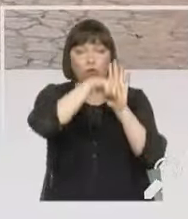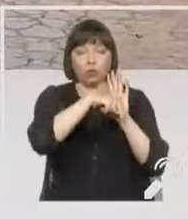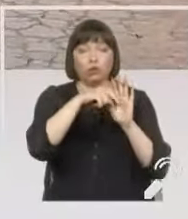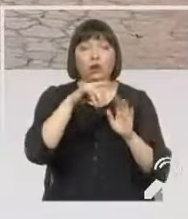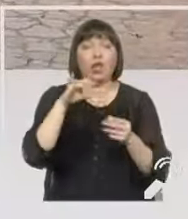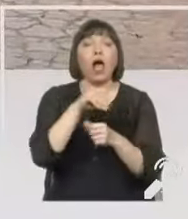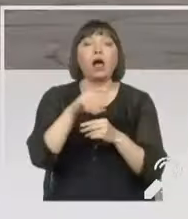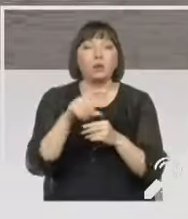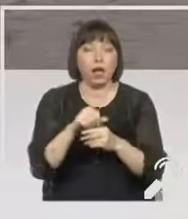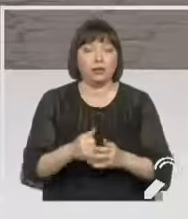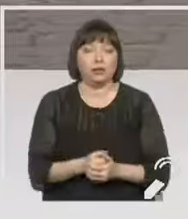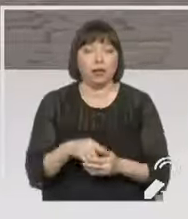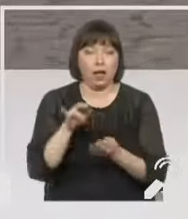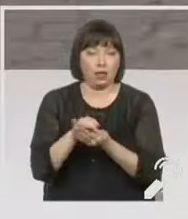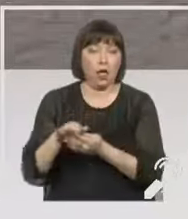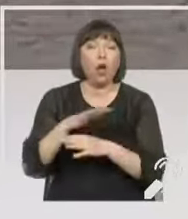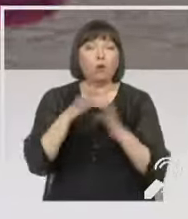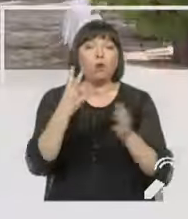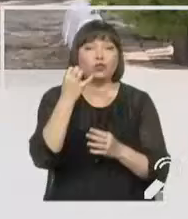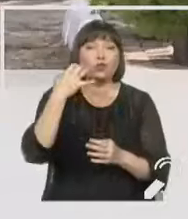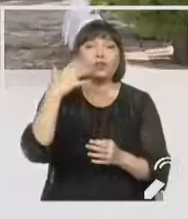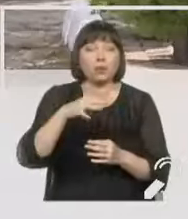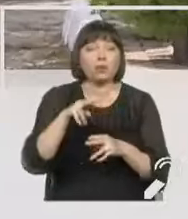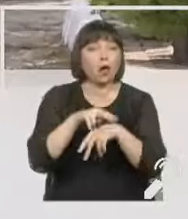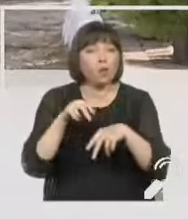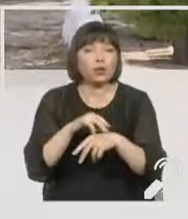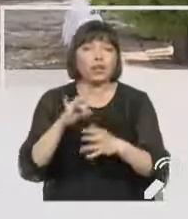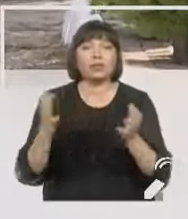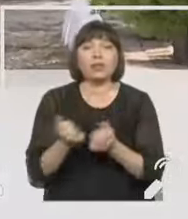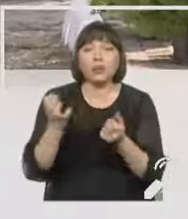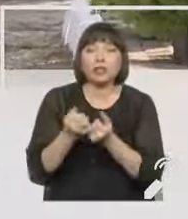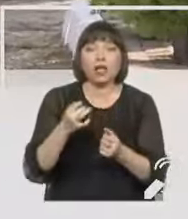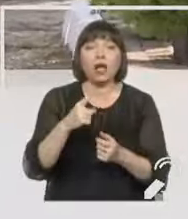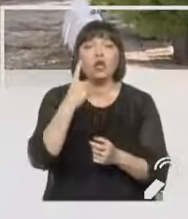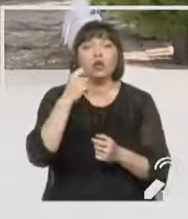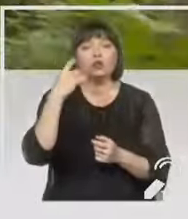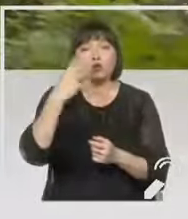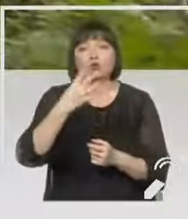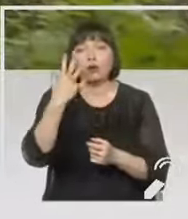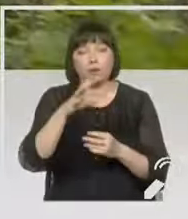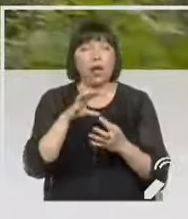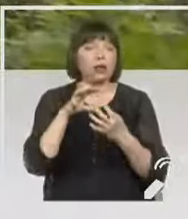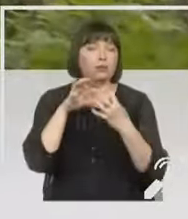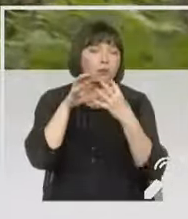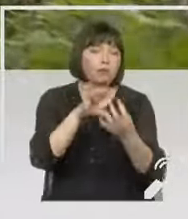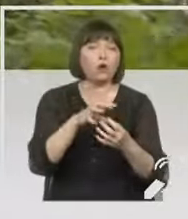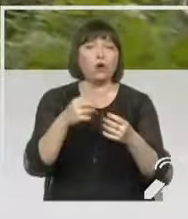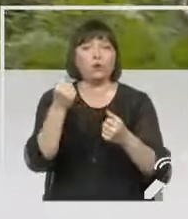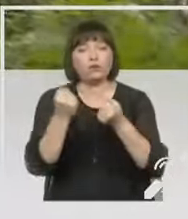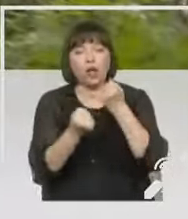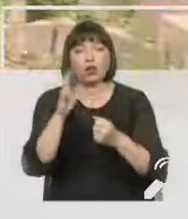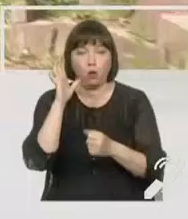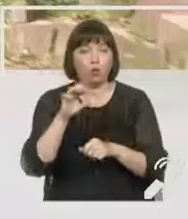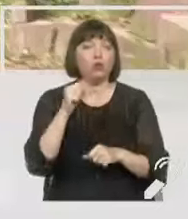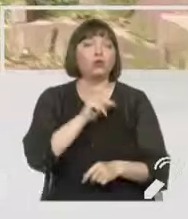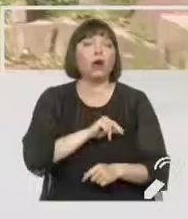din strada Armenească. Peste 450 de pompieri și salvatori cu 145 unități de tehnică vor fi la